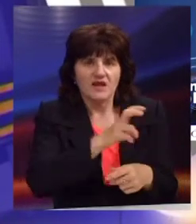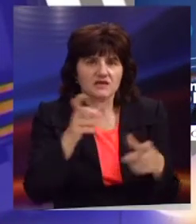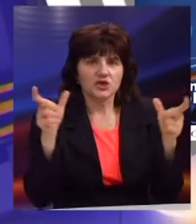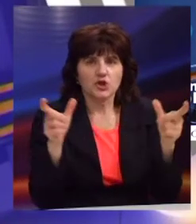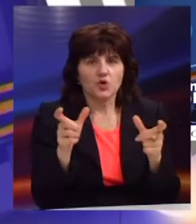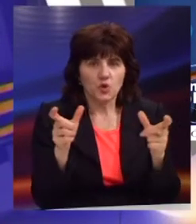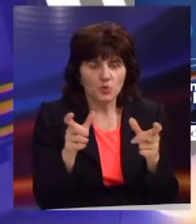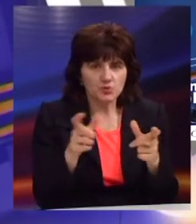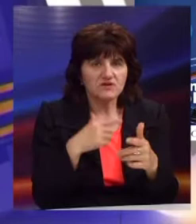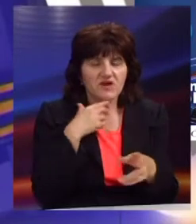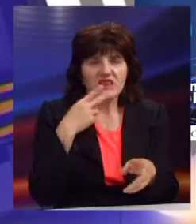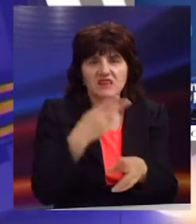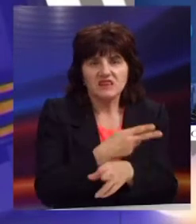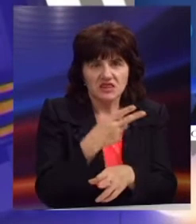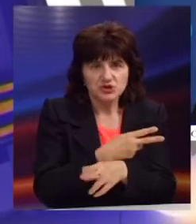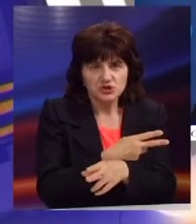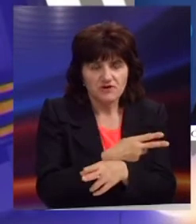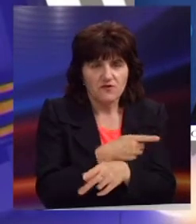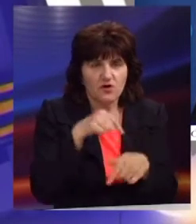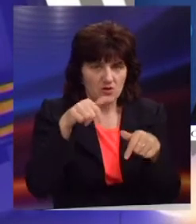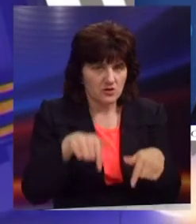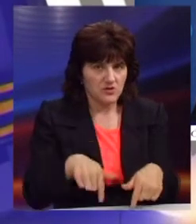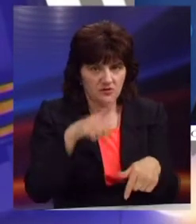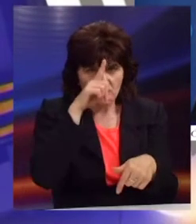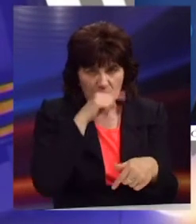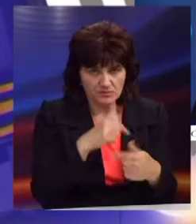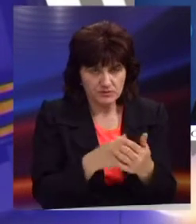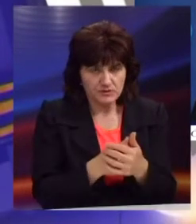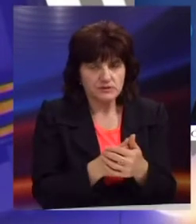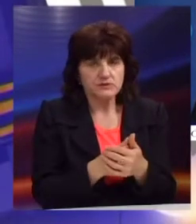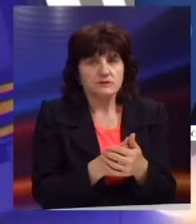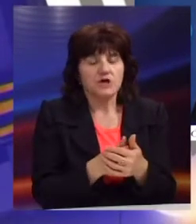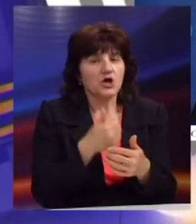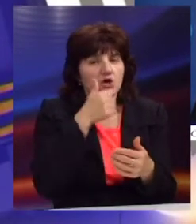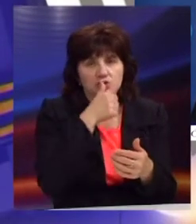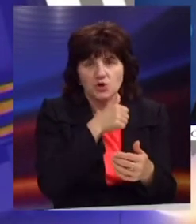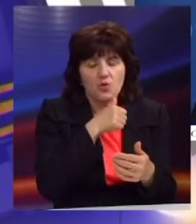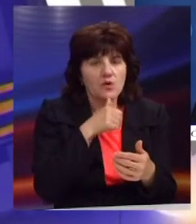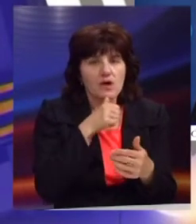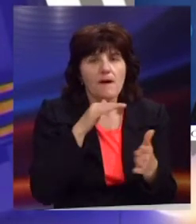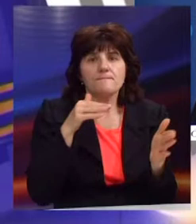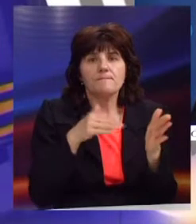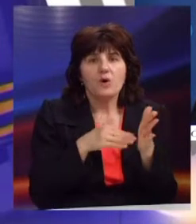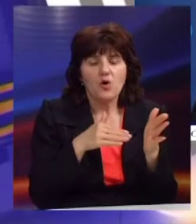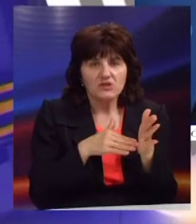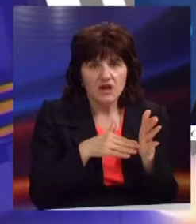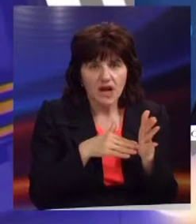slojeva društva i državnih institucija, u ovom slučaju lokalne samouprave, a što je naročito